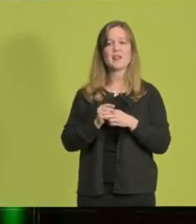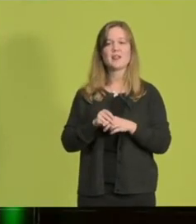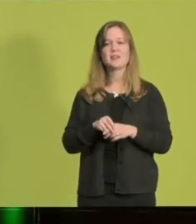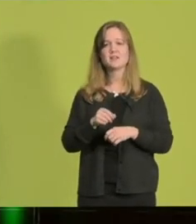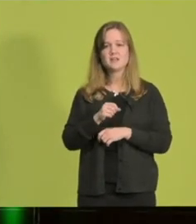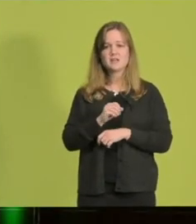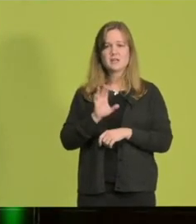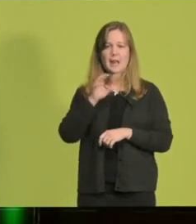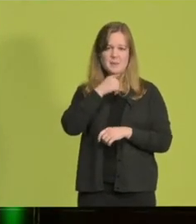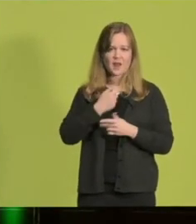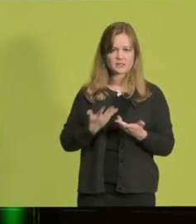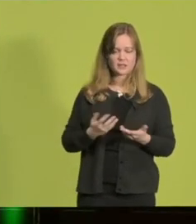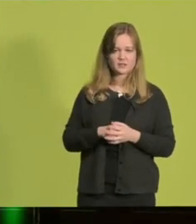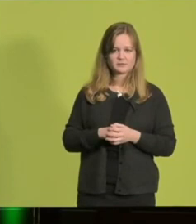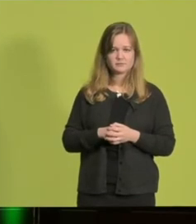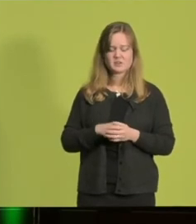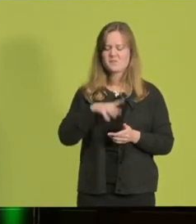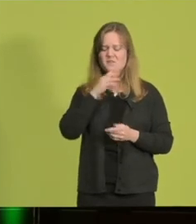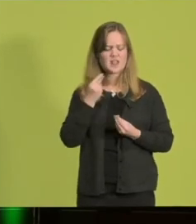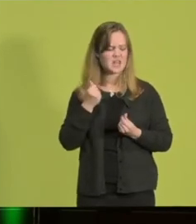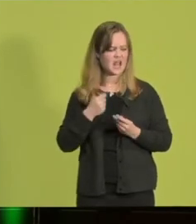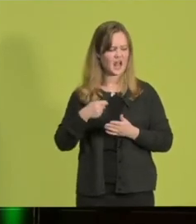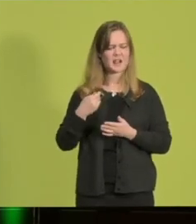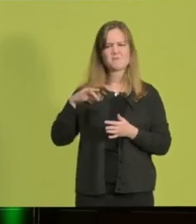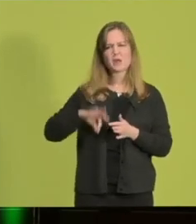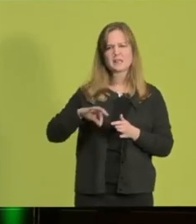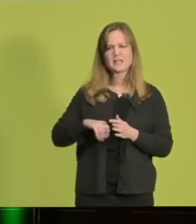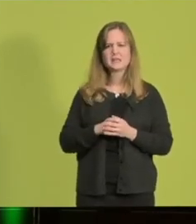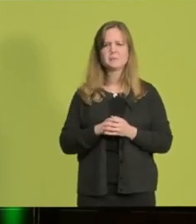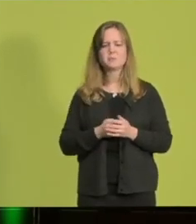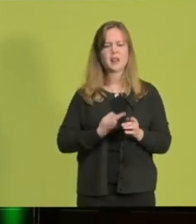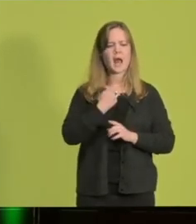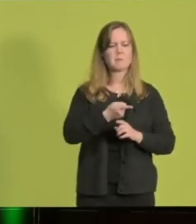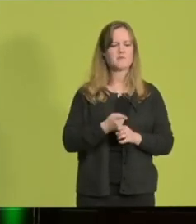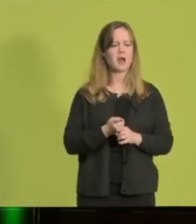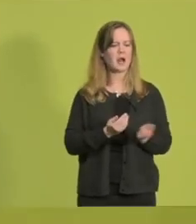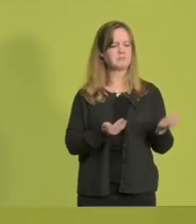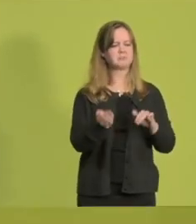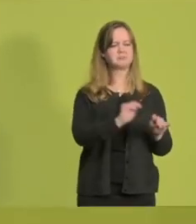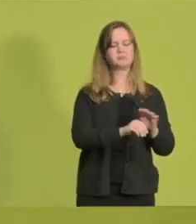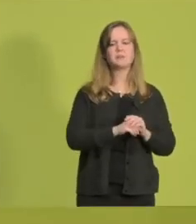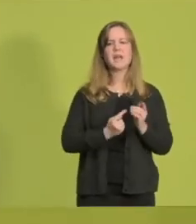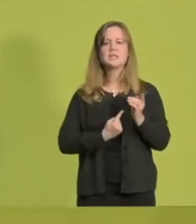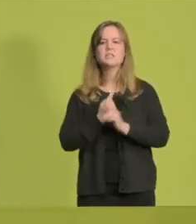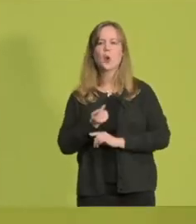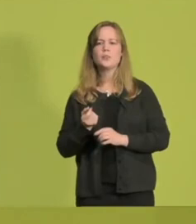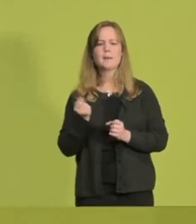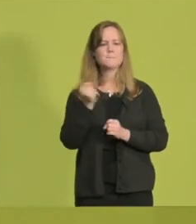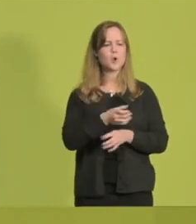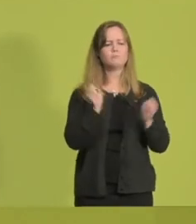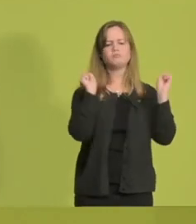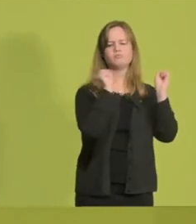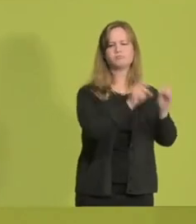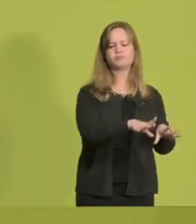Thema. Da wird so viel Geld verdient mit der Verklappung von Abfall auf Deponien, Sondermüll, der dort nicht hingehört, der